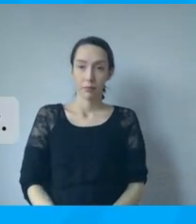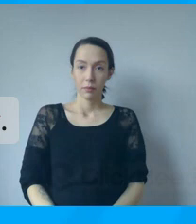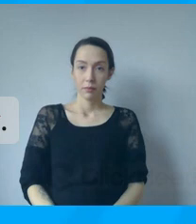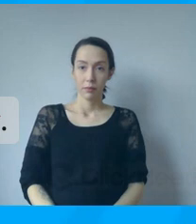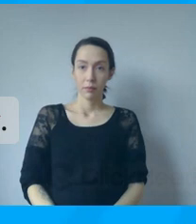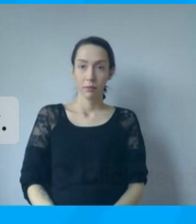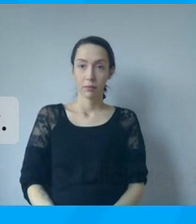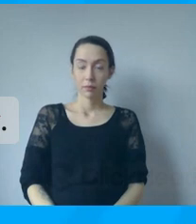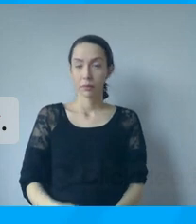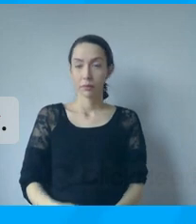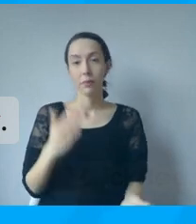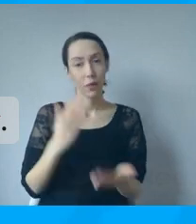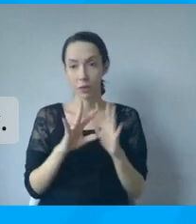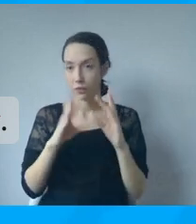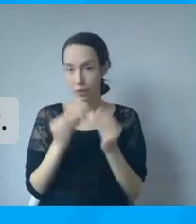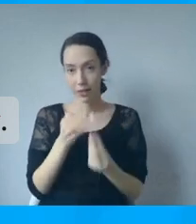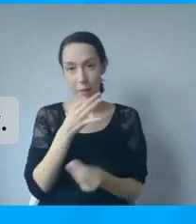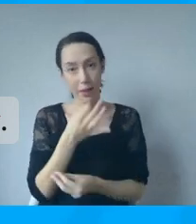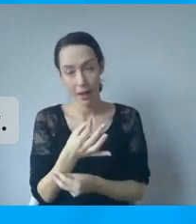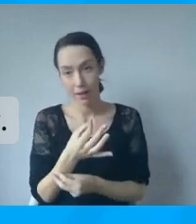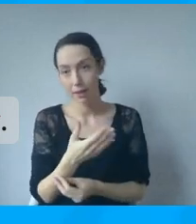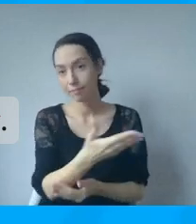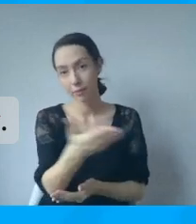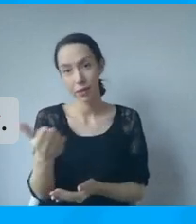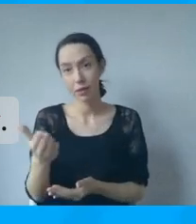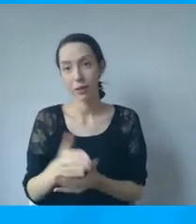Wydaje mi się, że to już wszystkie pytania z Waszej strony.